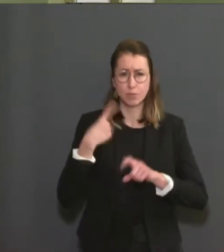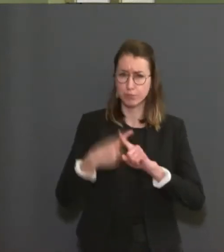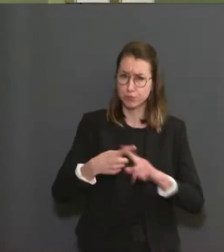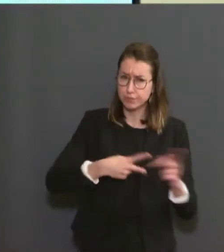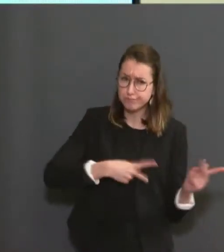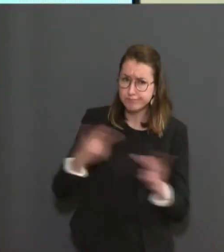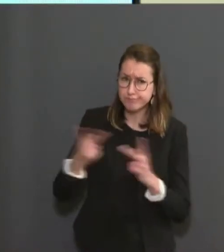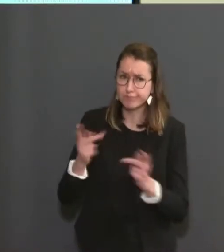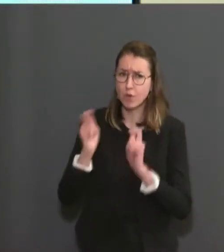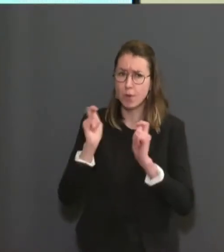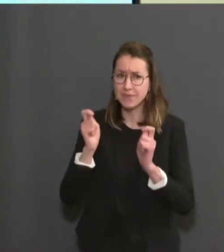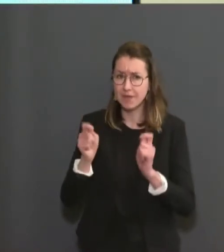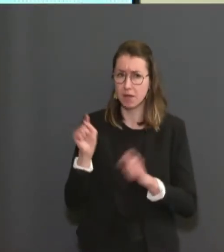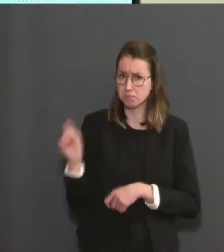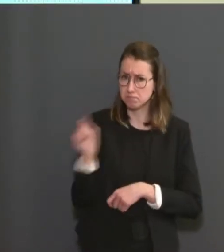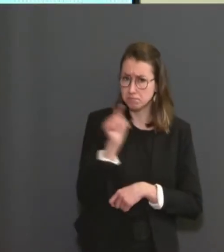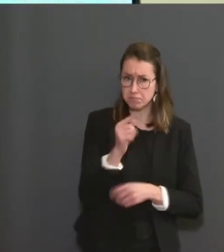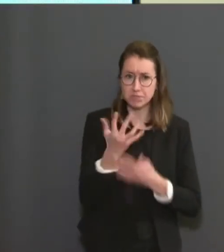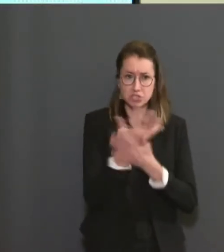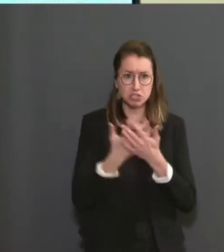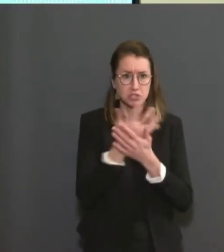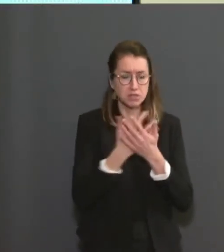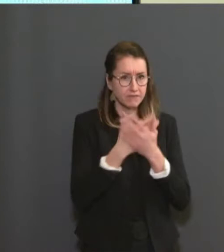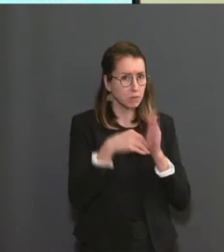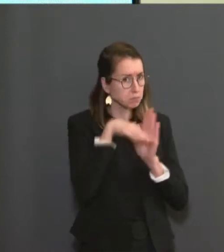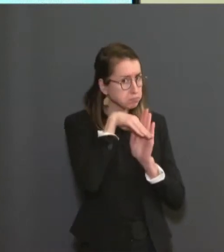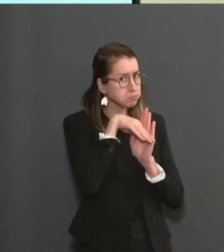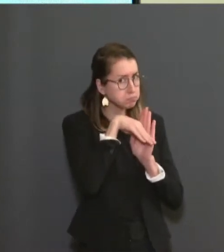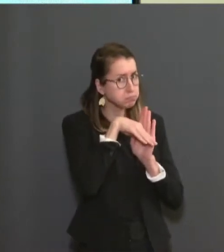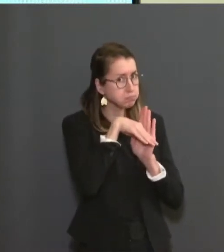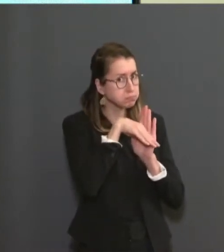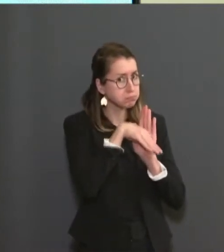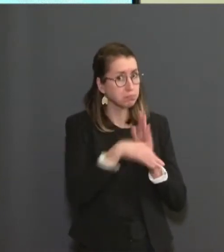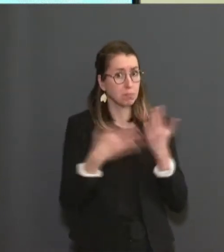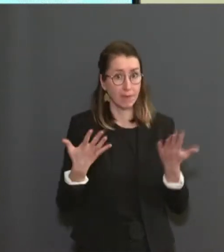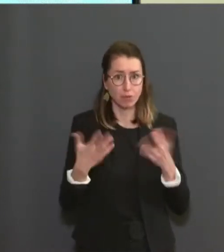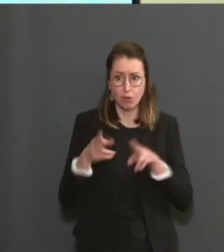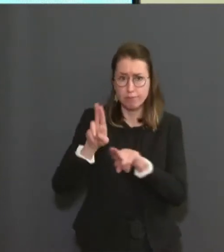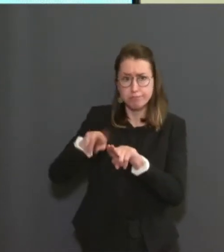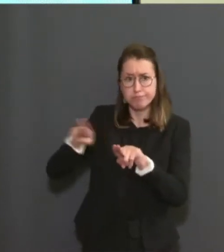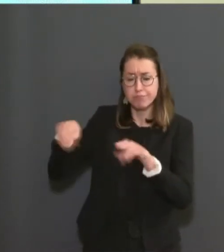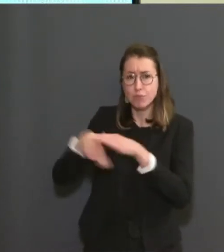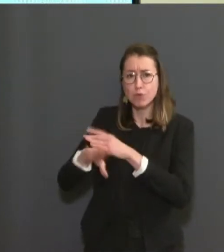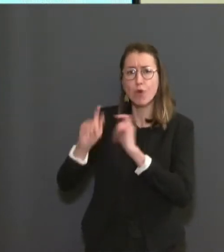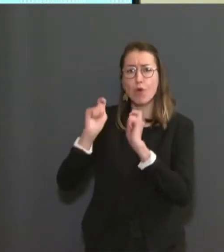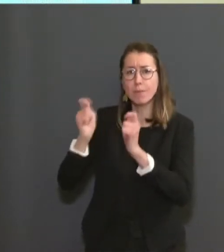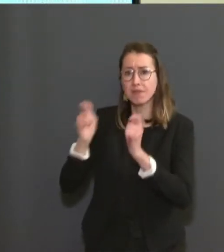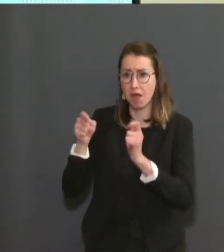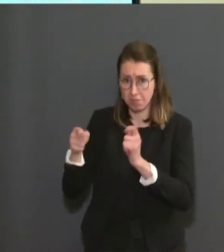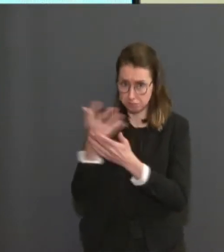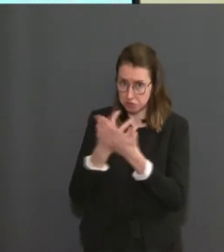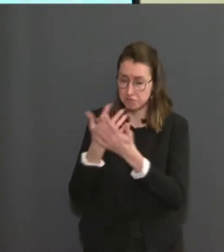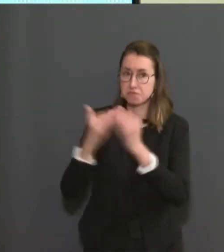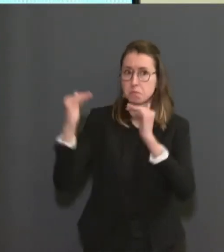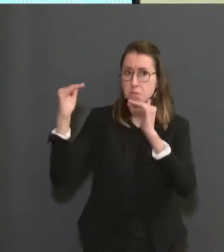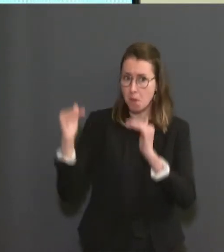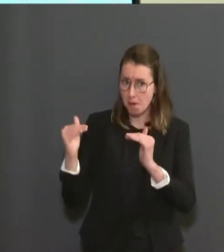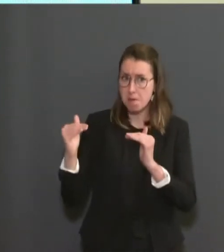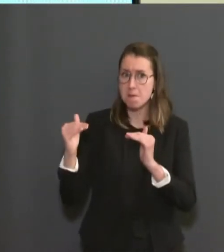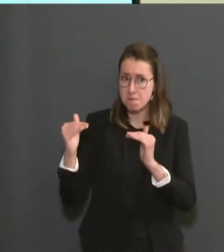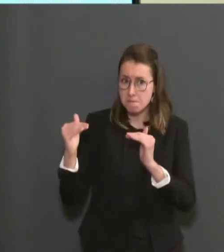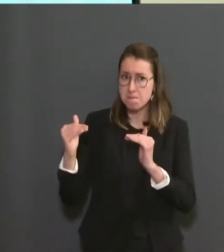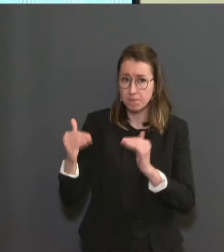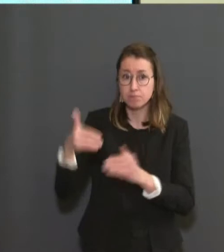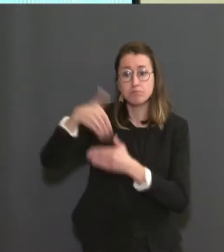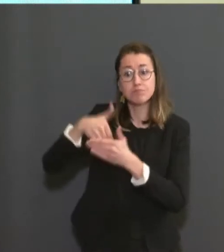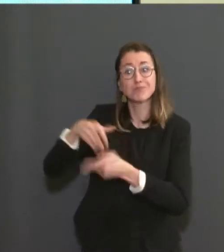diminuer et cela entraîne aussi qu'il y a moins de patients hospitalisés actuellement. Le nombre de patients en soins intensifs commence lui